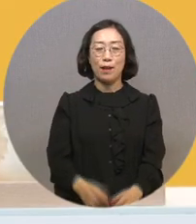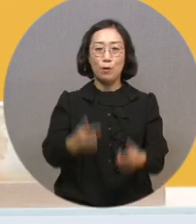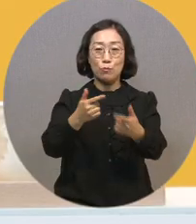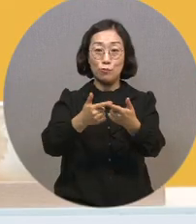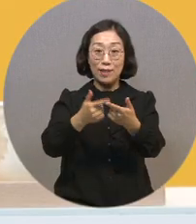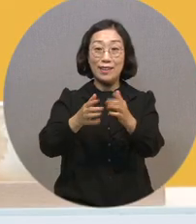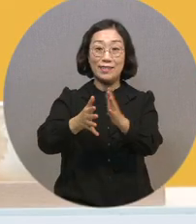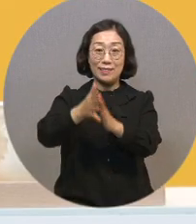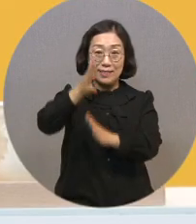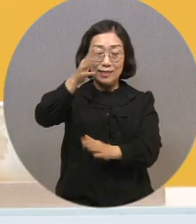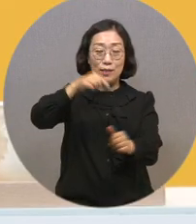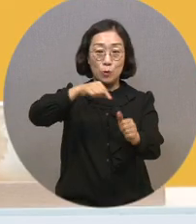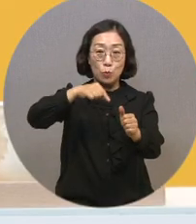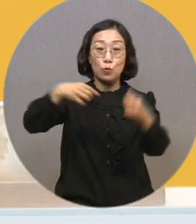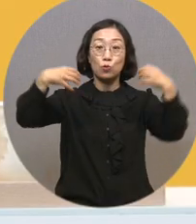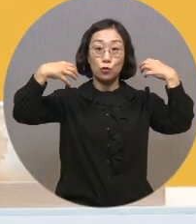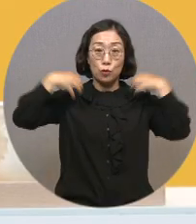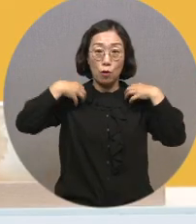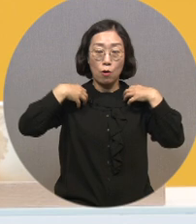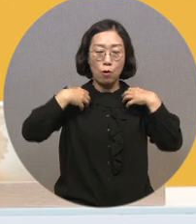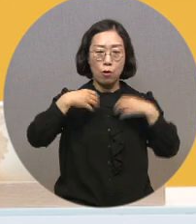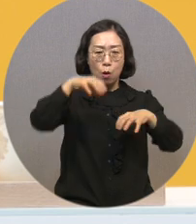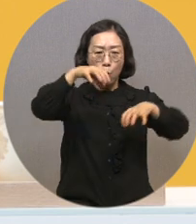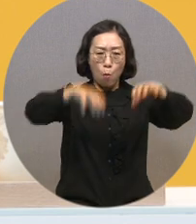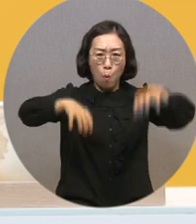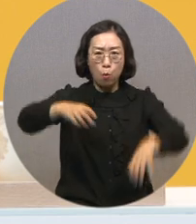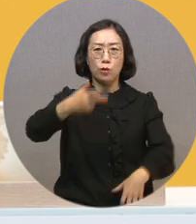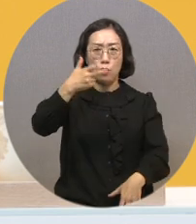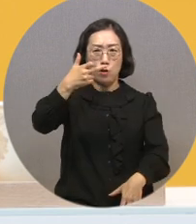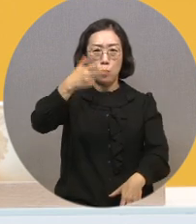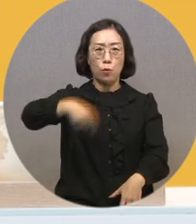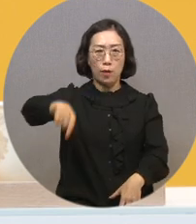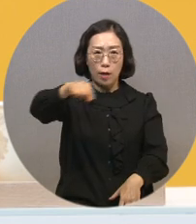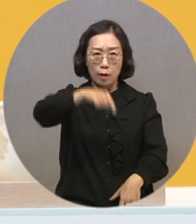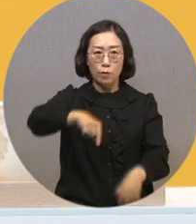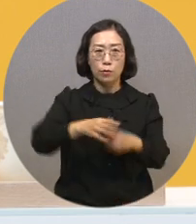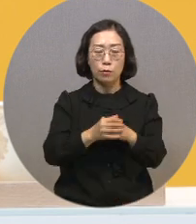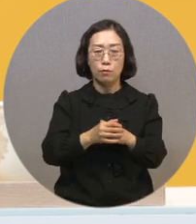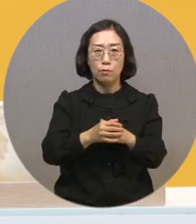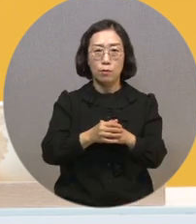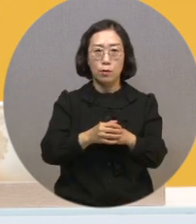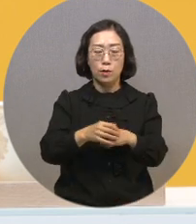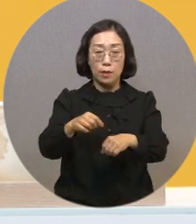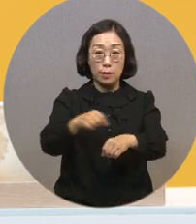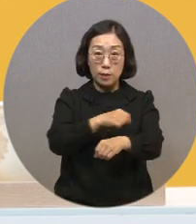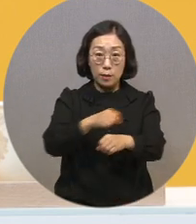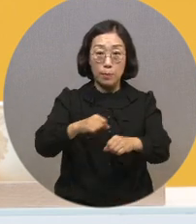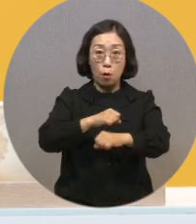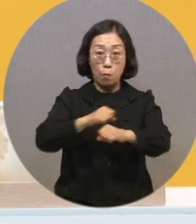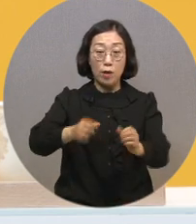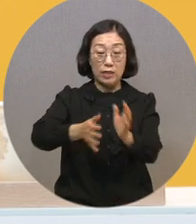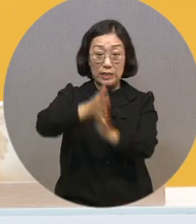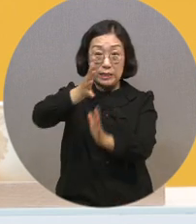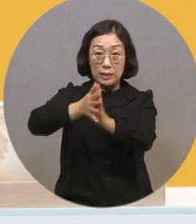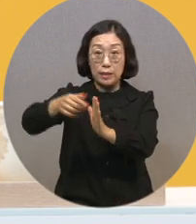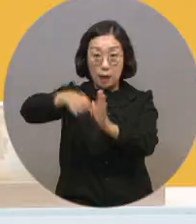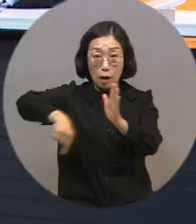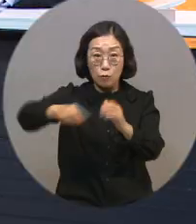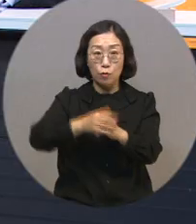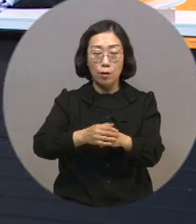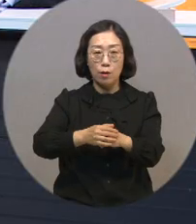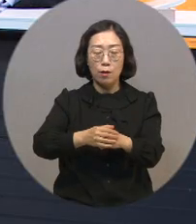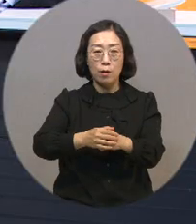부산광역시 교육청이 17개 시도에서 특광역시에서 우리가 최우수를 연속,